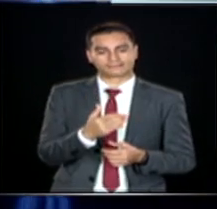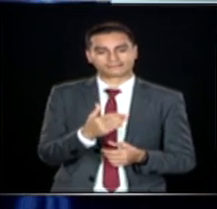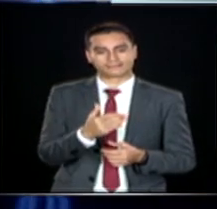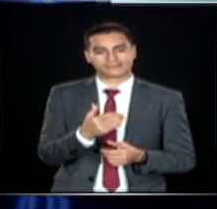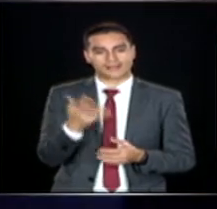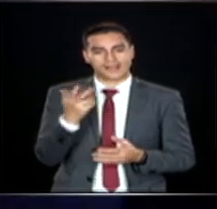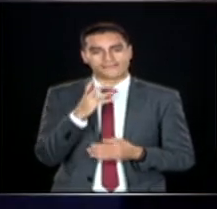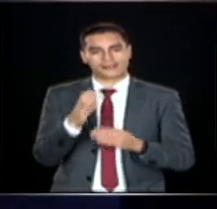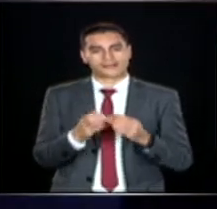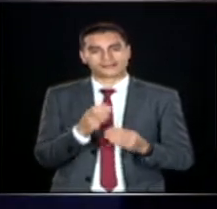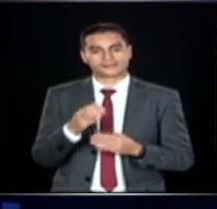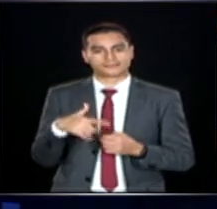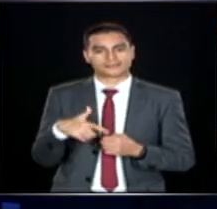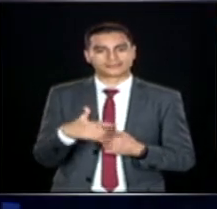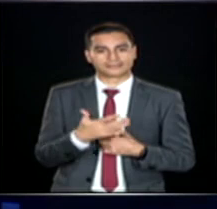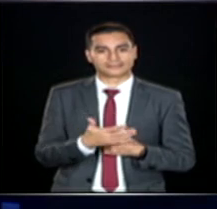اللي كان نقطه بدري